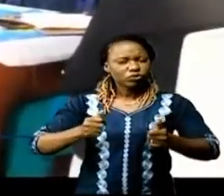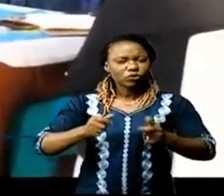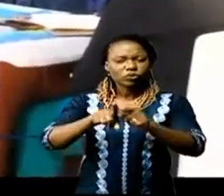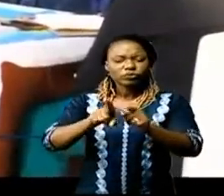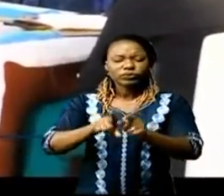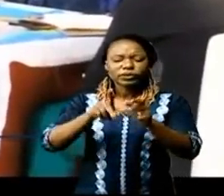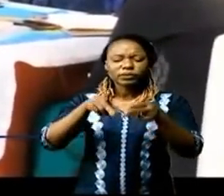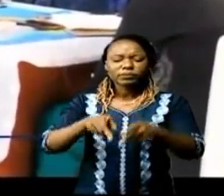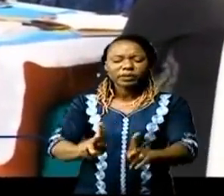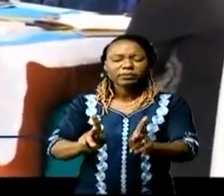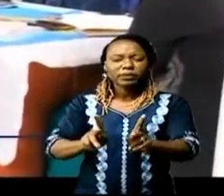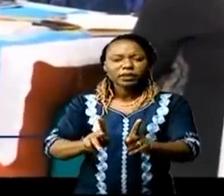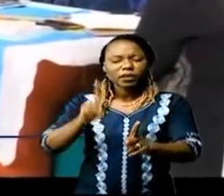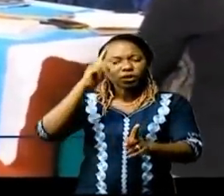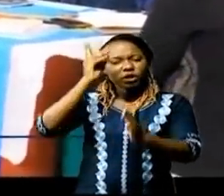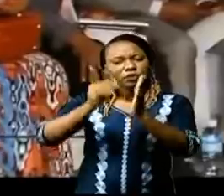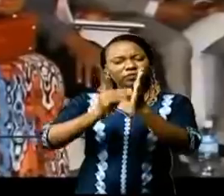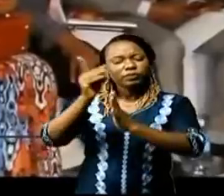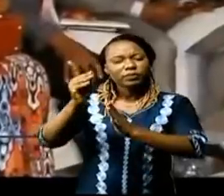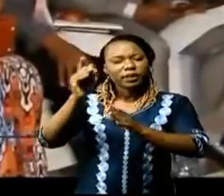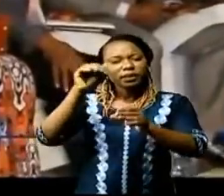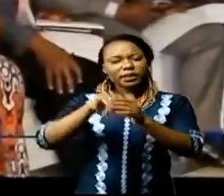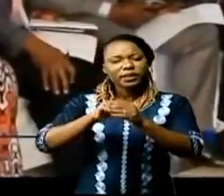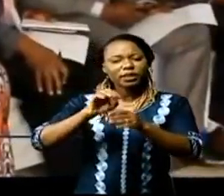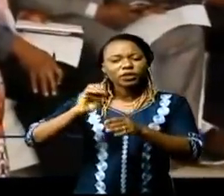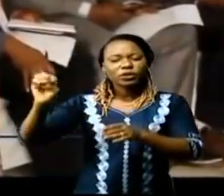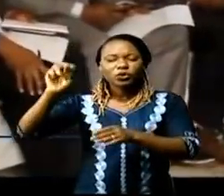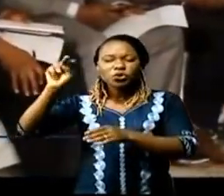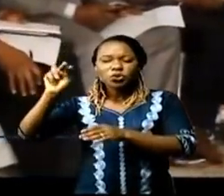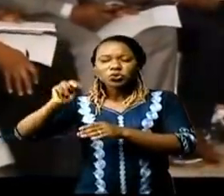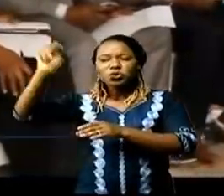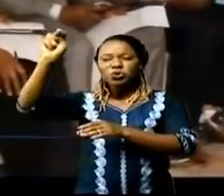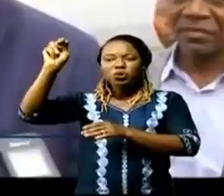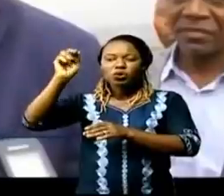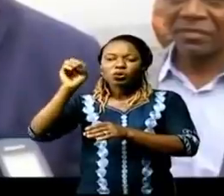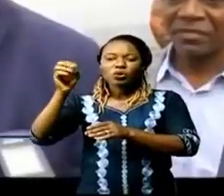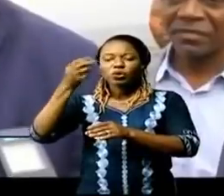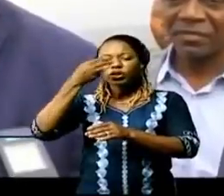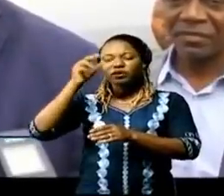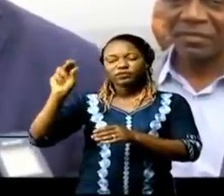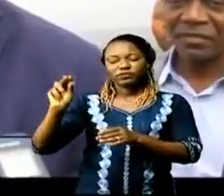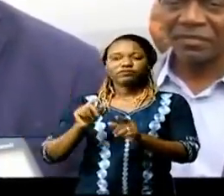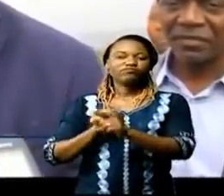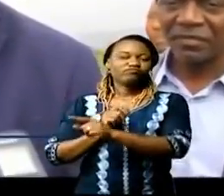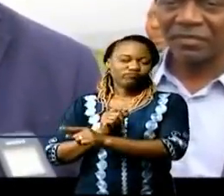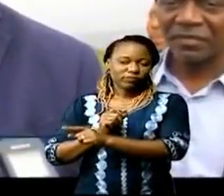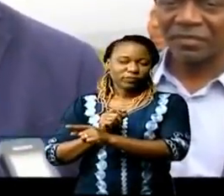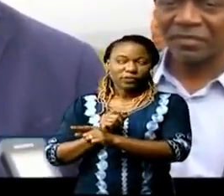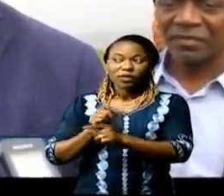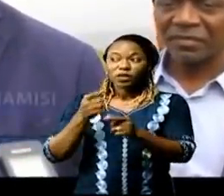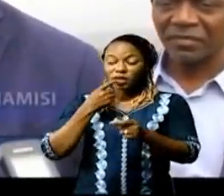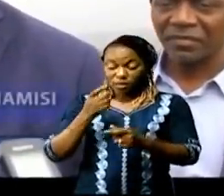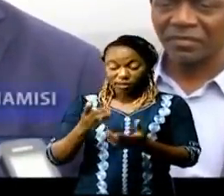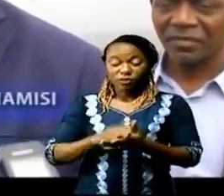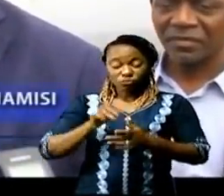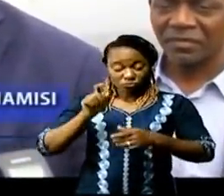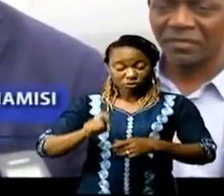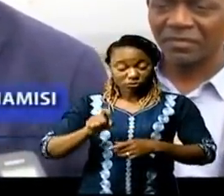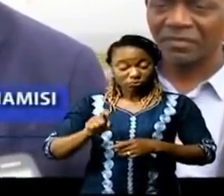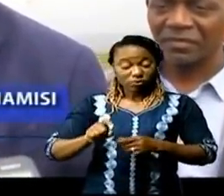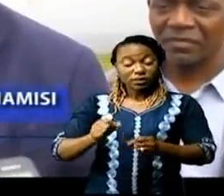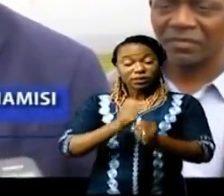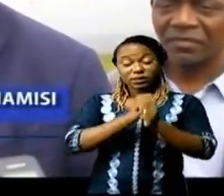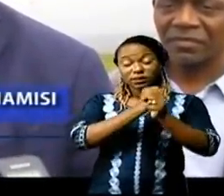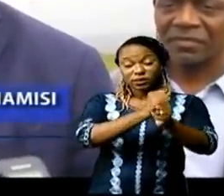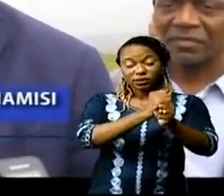permettre ainsi le développement de la partie nord du Nord Kivu. La sécurité, on la vit depuis des décennies. Mais ce